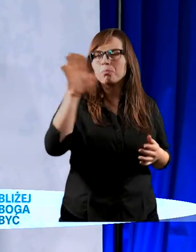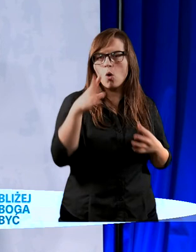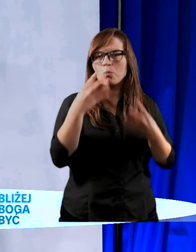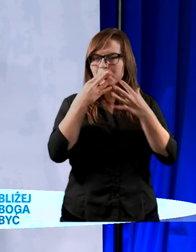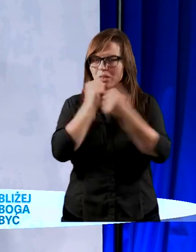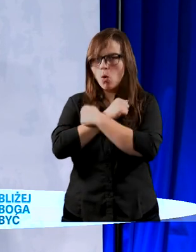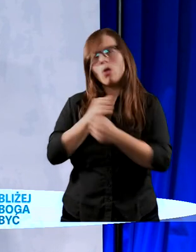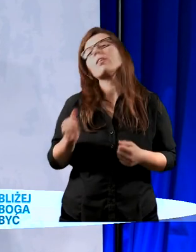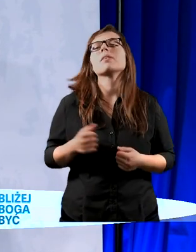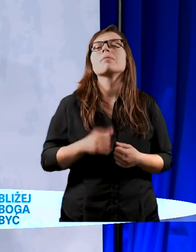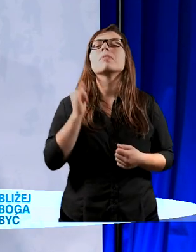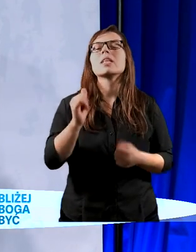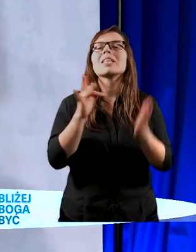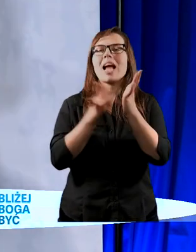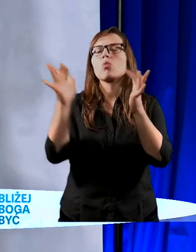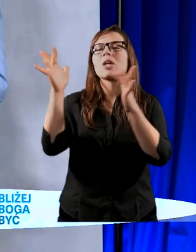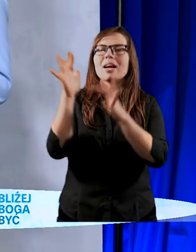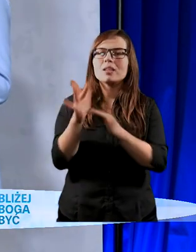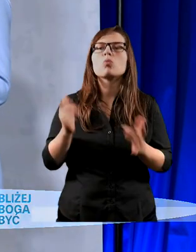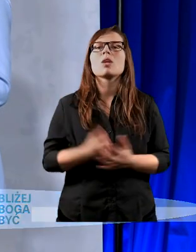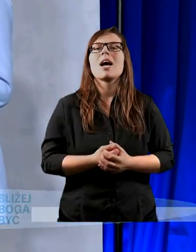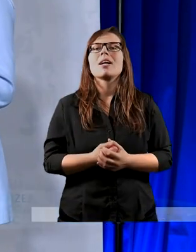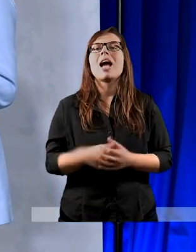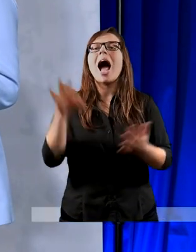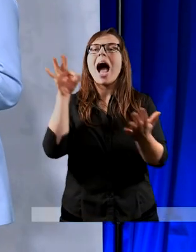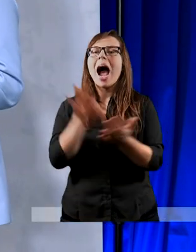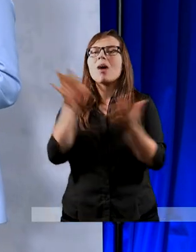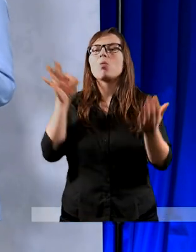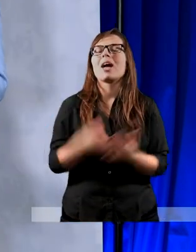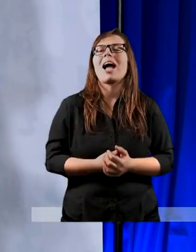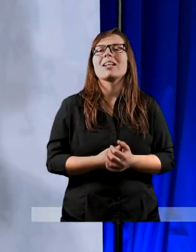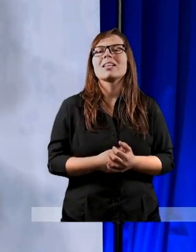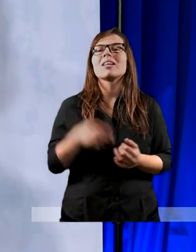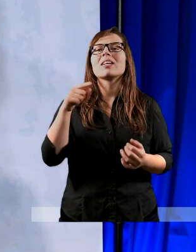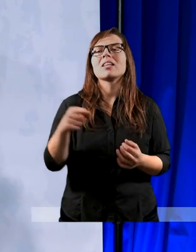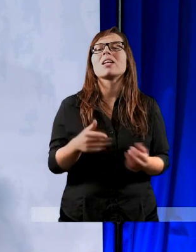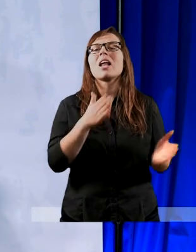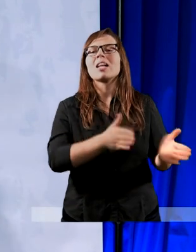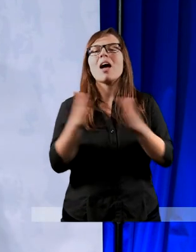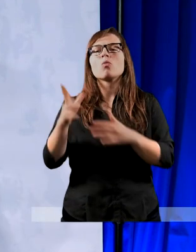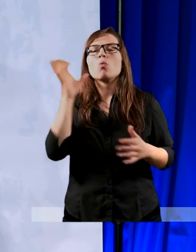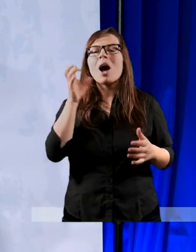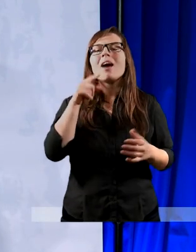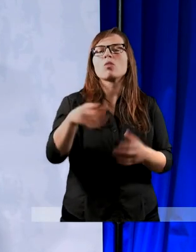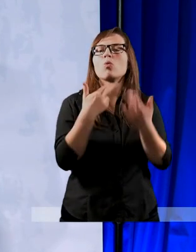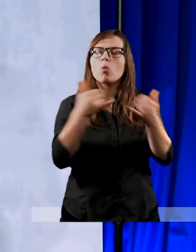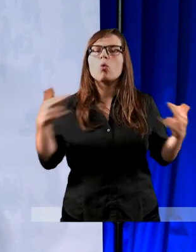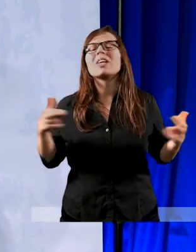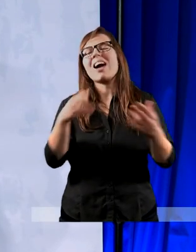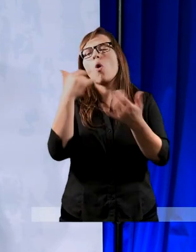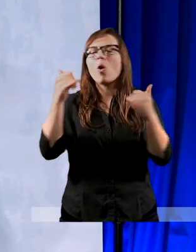Bogu i Jezusie Chrystusie. Akurat masz możliwość słuchać w tej chwili różnego